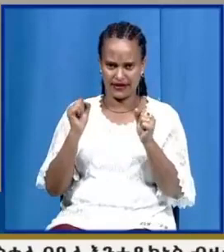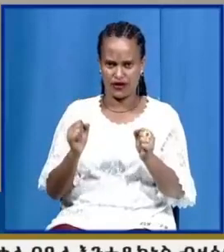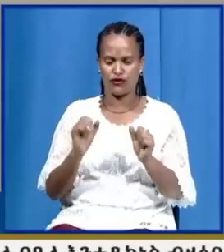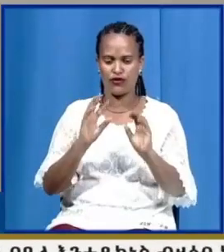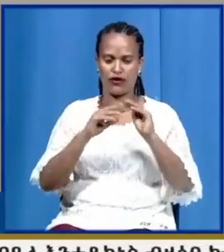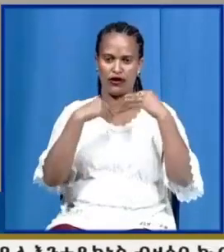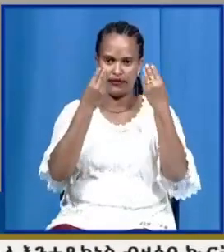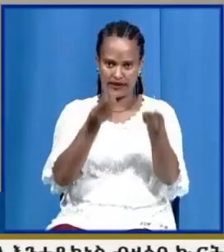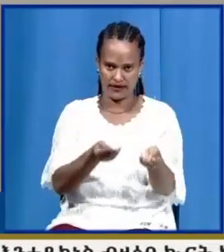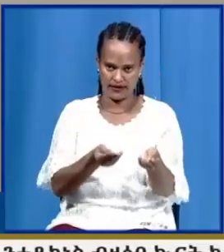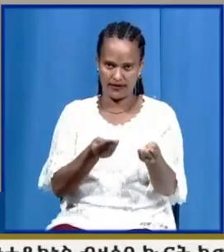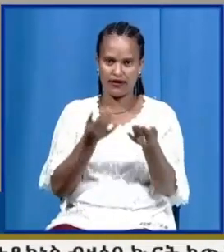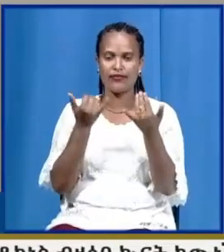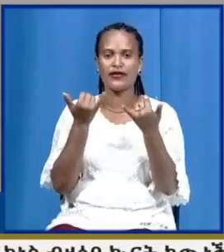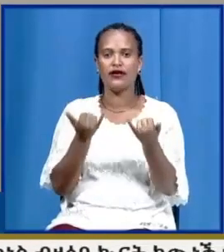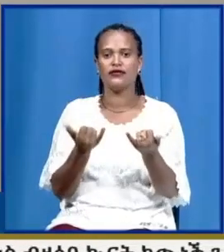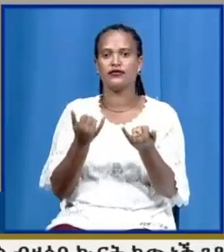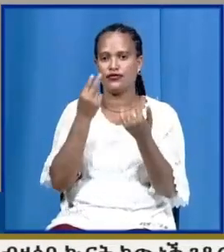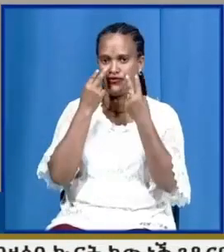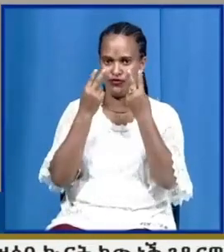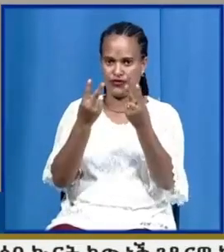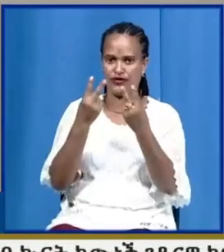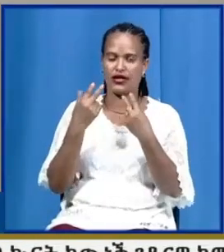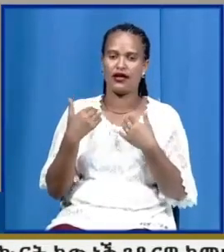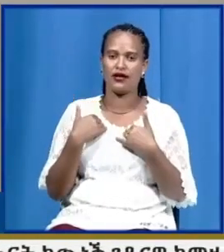እናበርከተ ከምቲ ሕዚ እውን ንሪኦ ዘለና